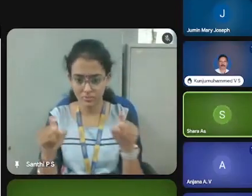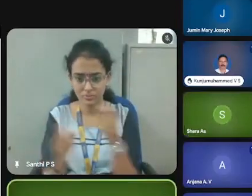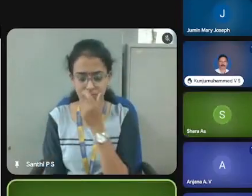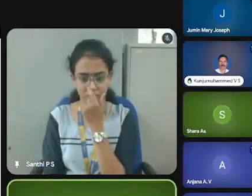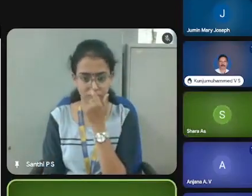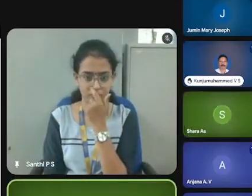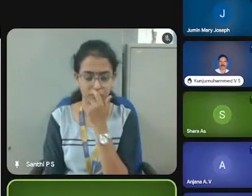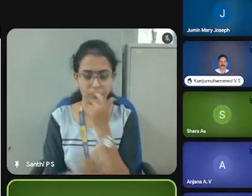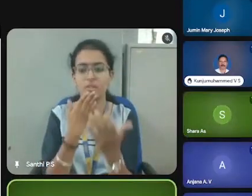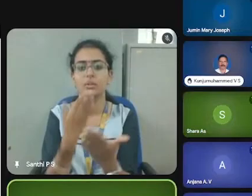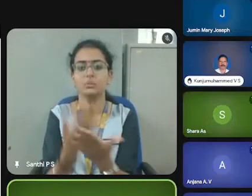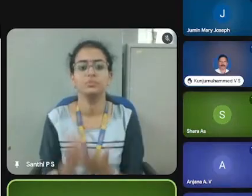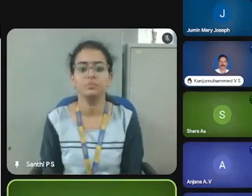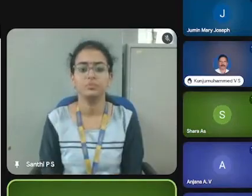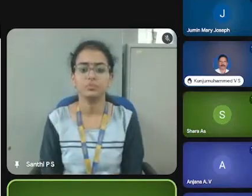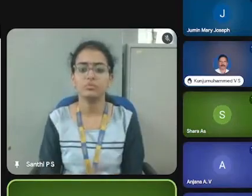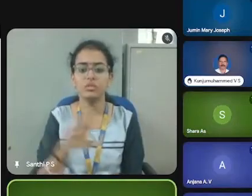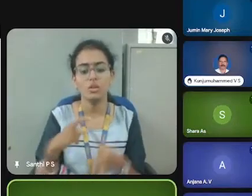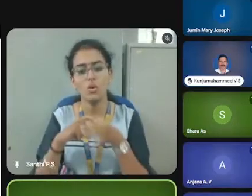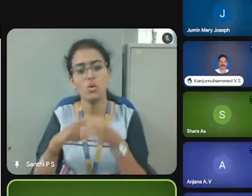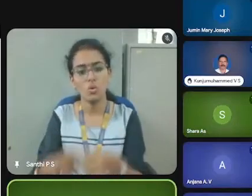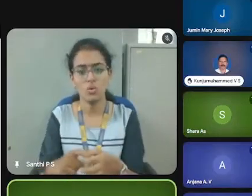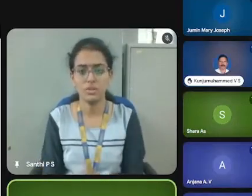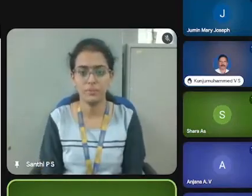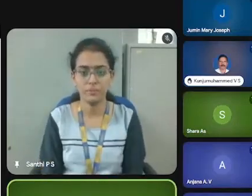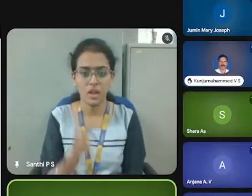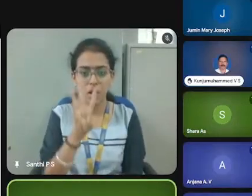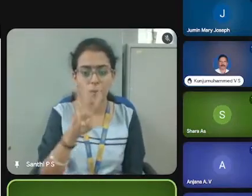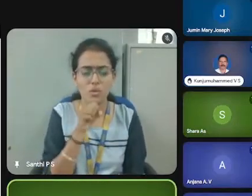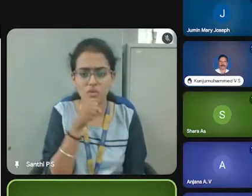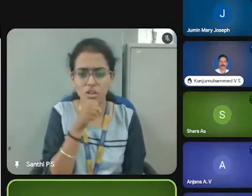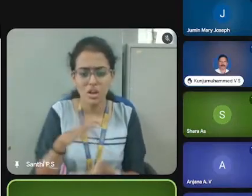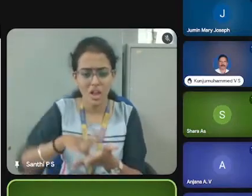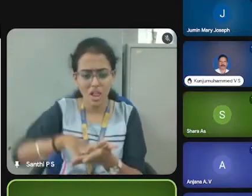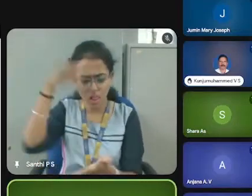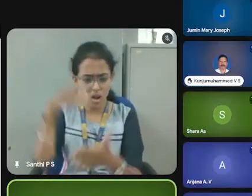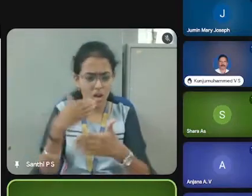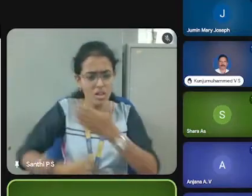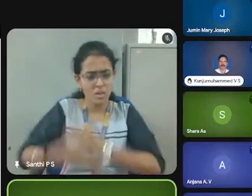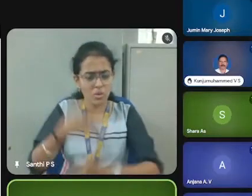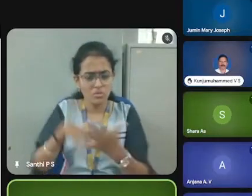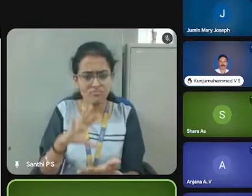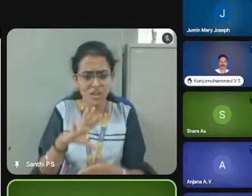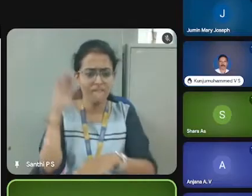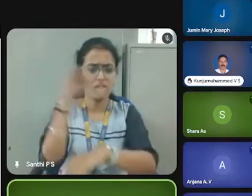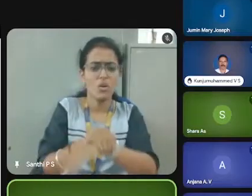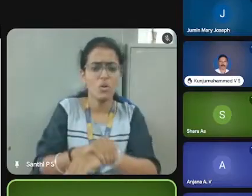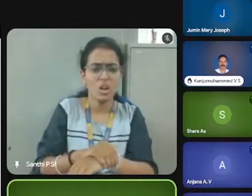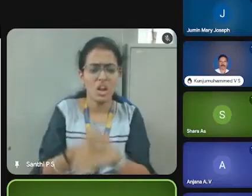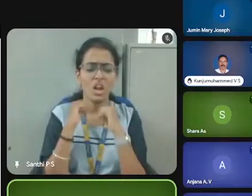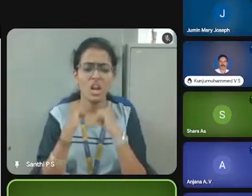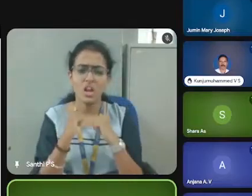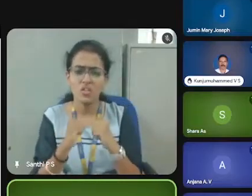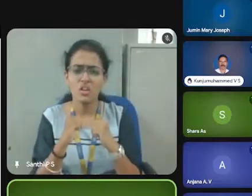ഓക്കെ, താങ്ക് യു മാം. അടുത്തൊരു ചോദ്യം, 3 വയസ്സുള്ള ഒരു കുഞ്ഞില് ലേണിംഗ് ഡിസബിലിറ്റി കണ്ടെത്താൻ ബുദ്ധിമുട്ടുണ്ടായിരിക്കുമോ